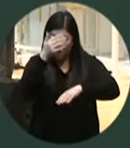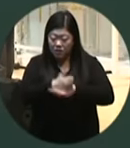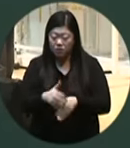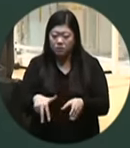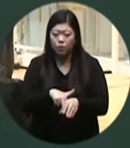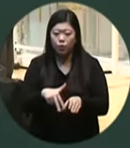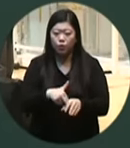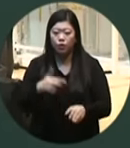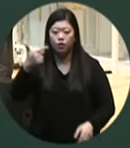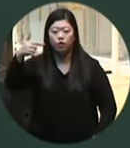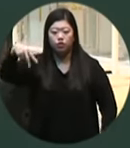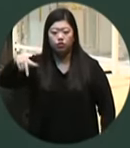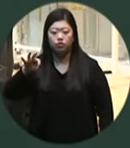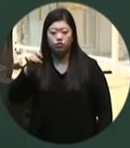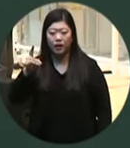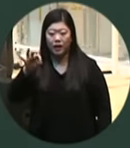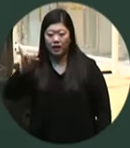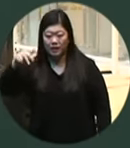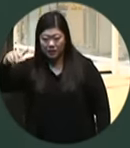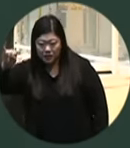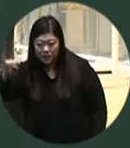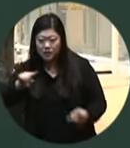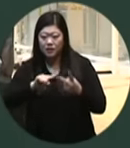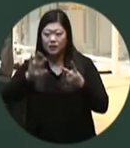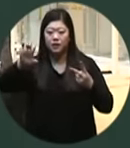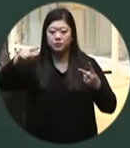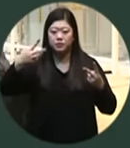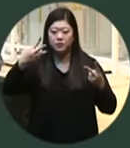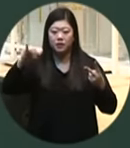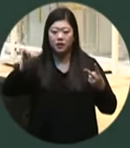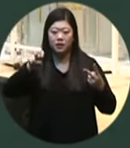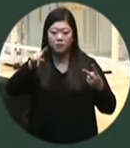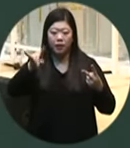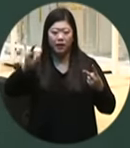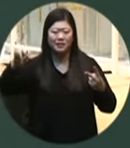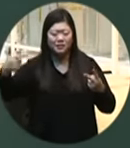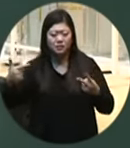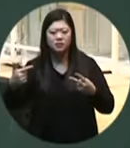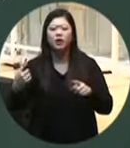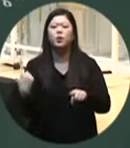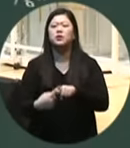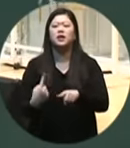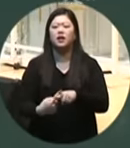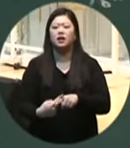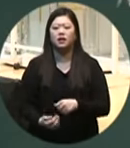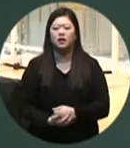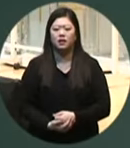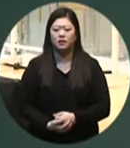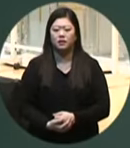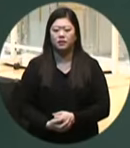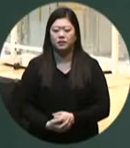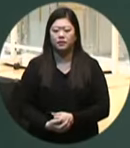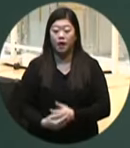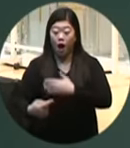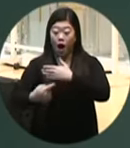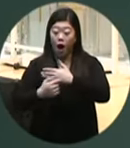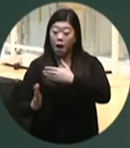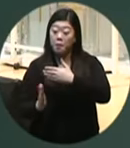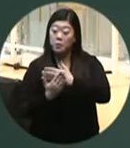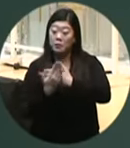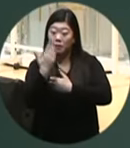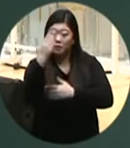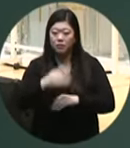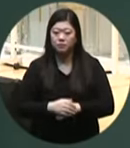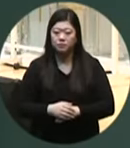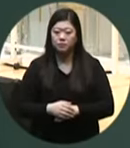통합 종교들이 하는 일입니다. This is the work that the New Age, the Freemasons, and the unified religions are doing. 하나님 필요 없어. 네가 부처가 되는 거야. You don't need God. You can be Buddha. 그렇죠.